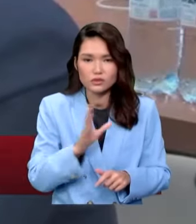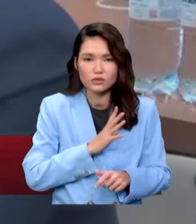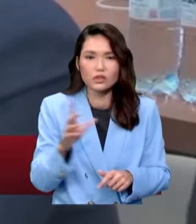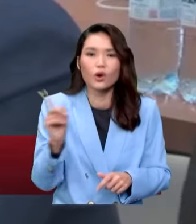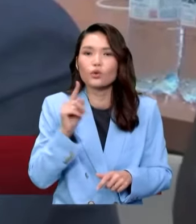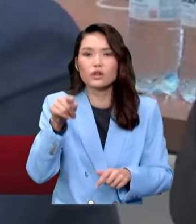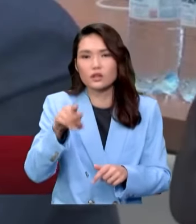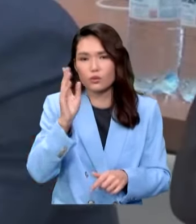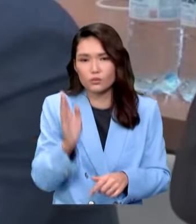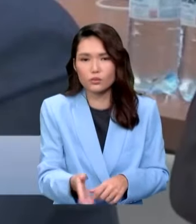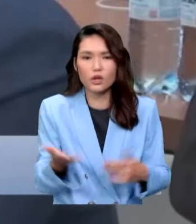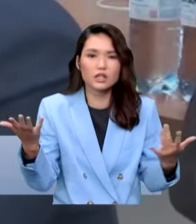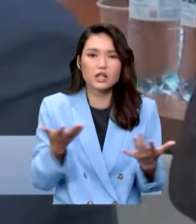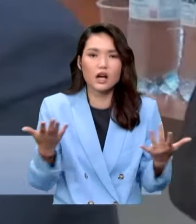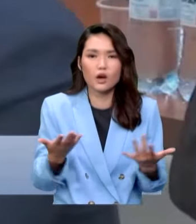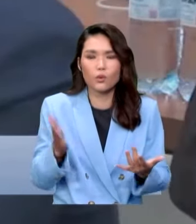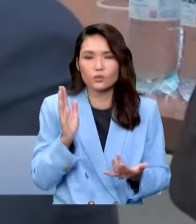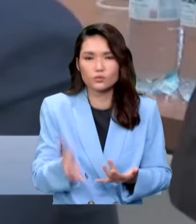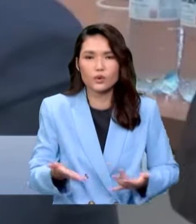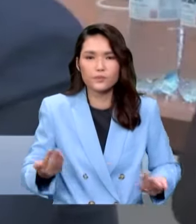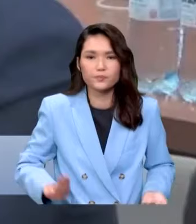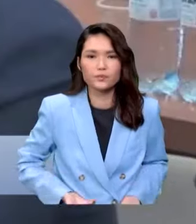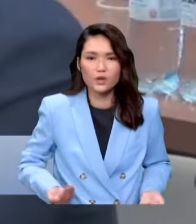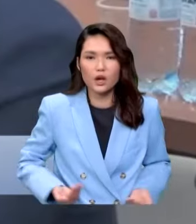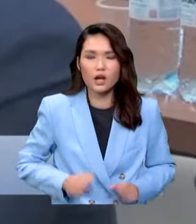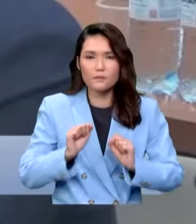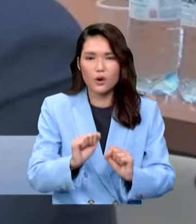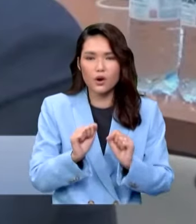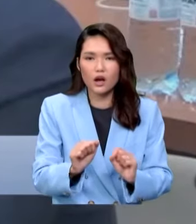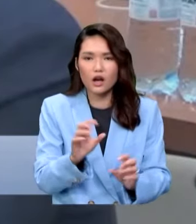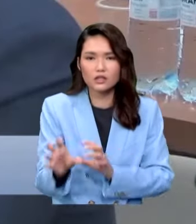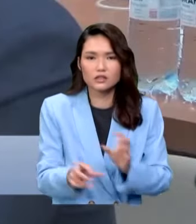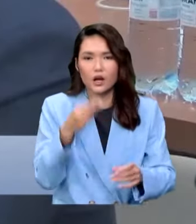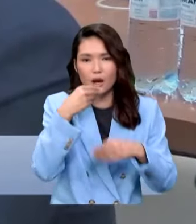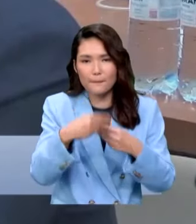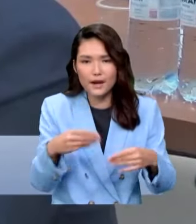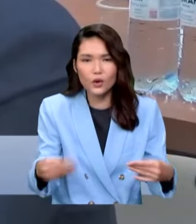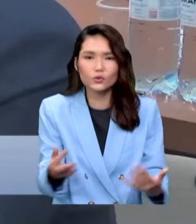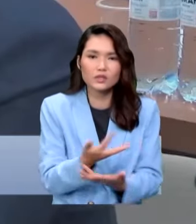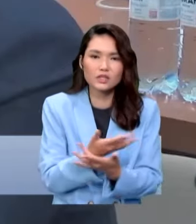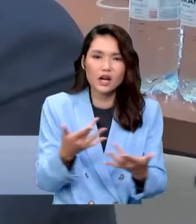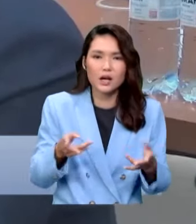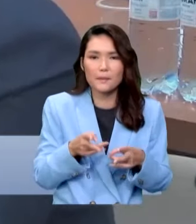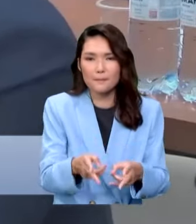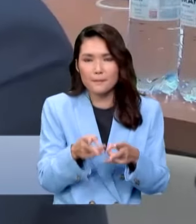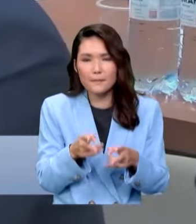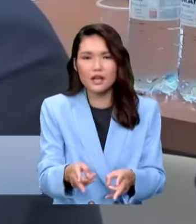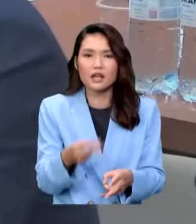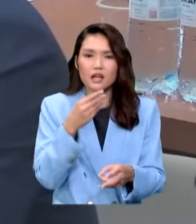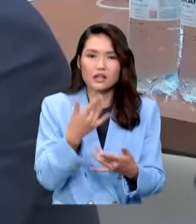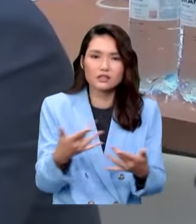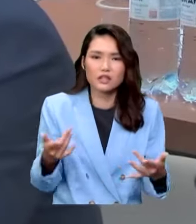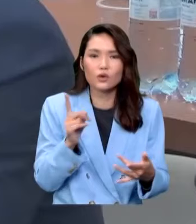нем будет? Какие будут средства защиты, жизнеобеспечения, там, продукты питания, печки? Смогут ли люди реально